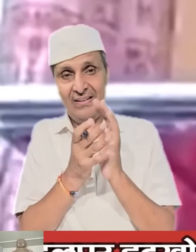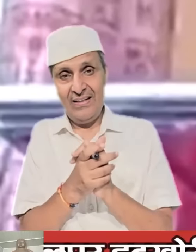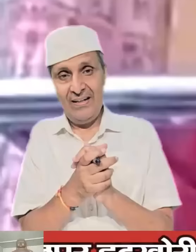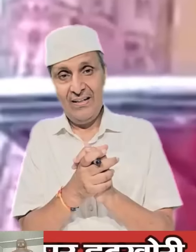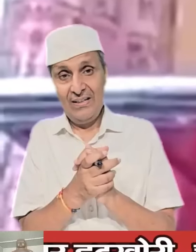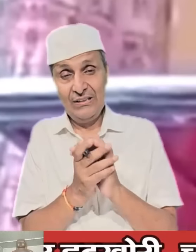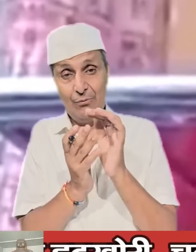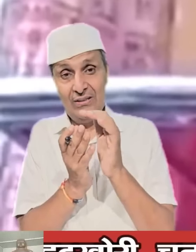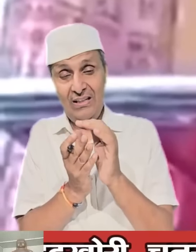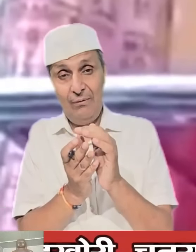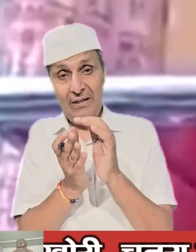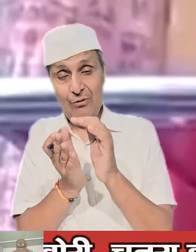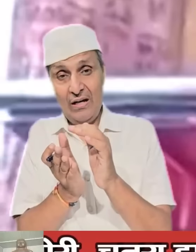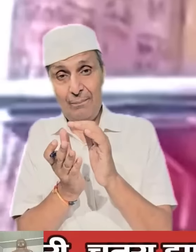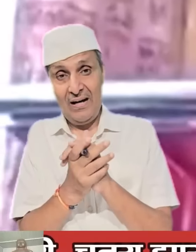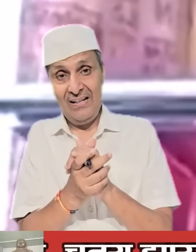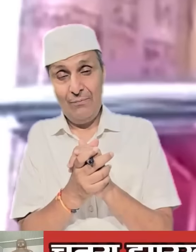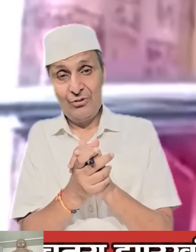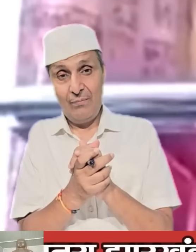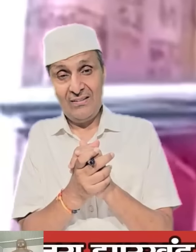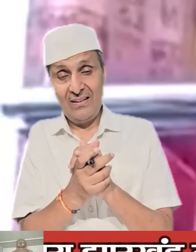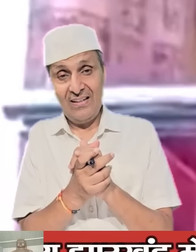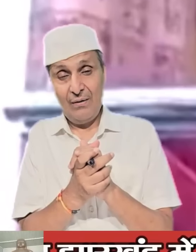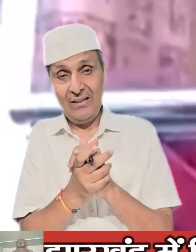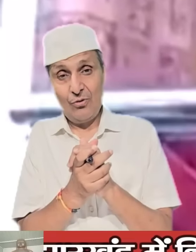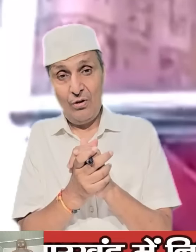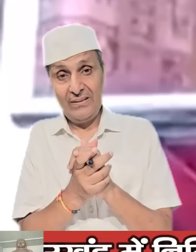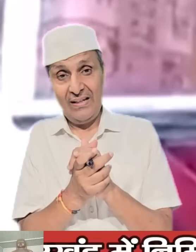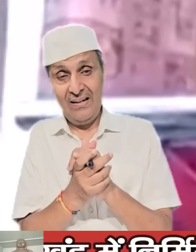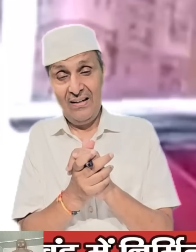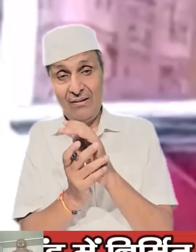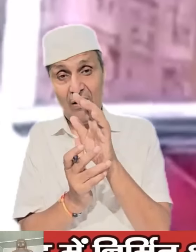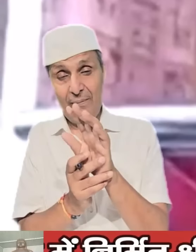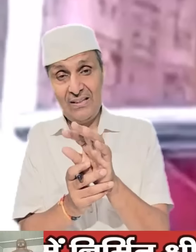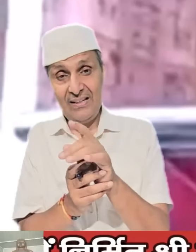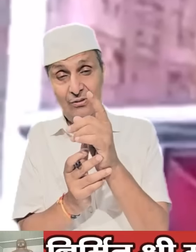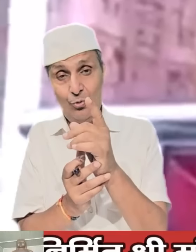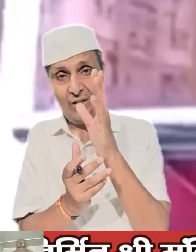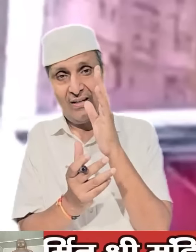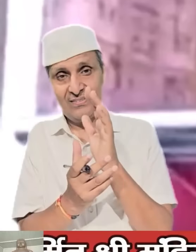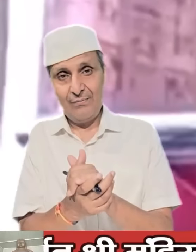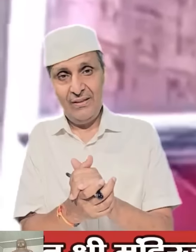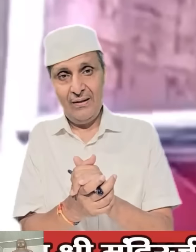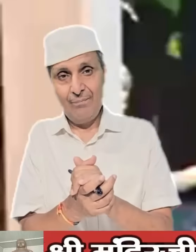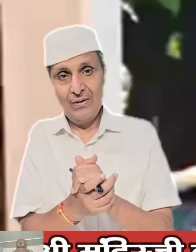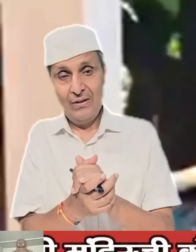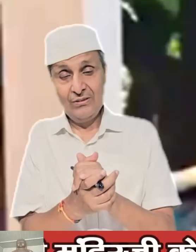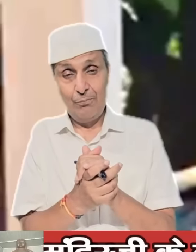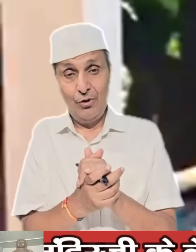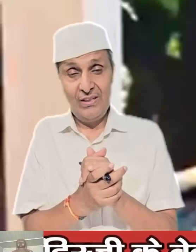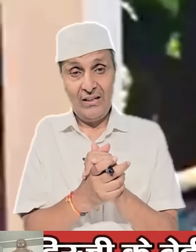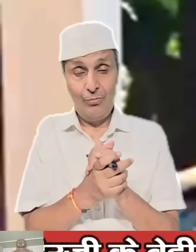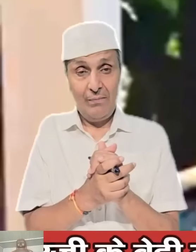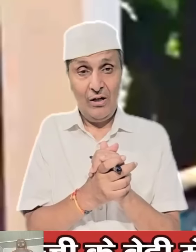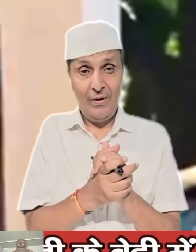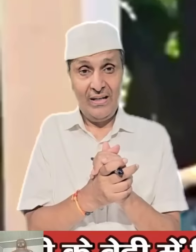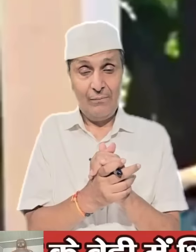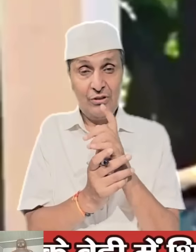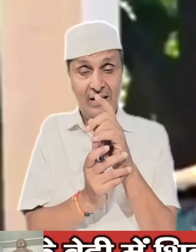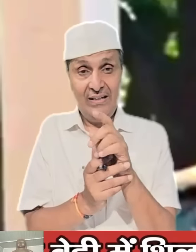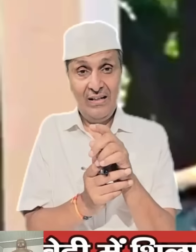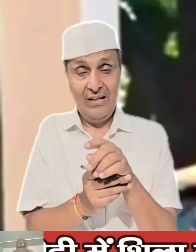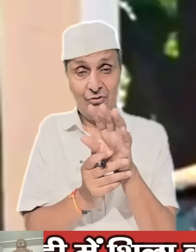गिरफ्तार किया है। जब उनकी 3 बेटियों यहां पर आई, जब उसके बाद घटना के बाद, तो उन्होंने बताया कि वहां पर जाने का दूसरा रास्ता भी है। जब पुलिस ने कहा तुम्हें मालूम